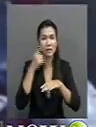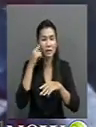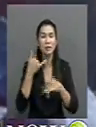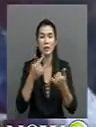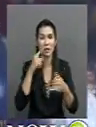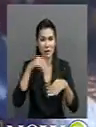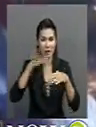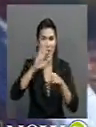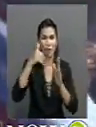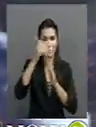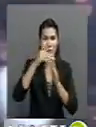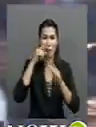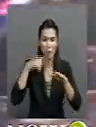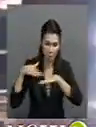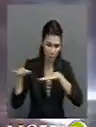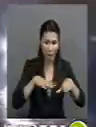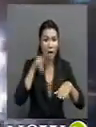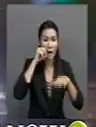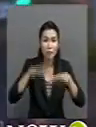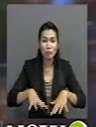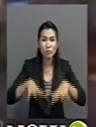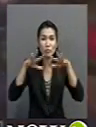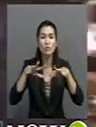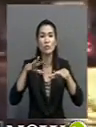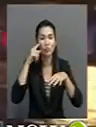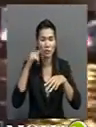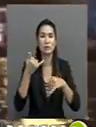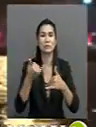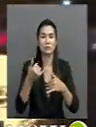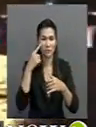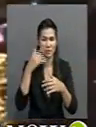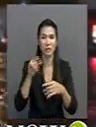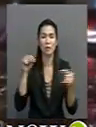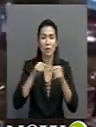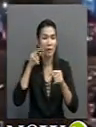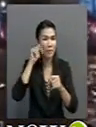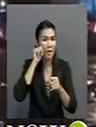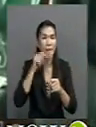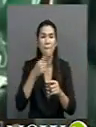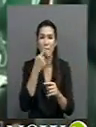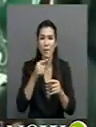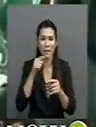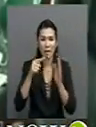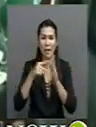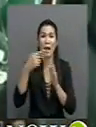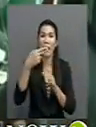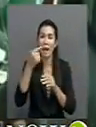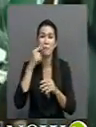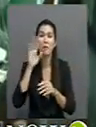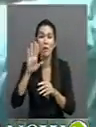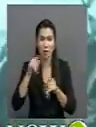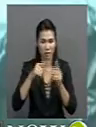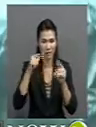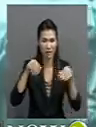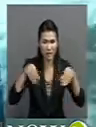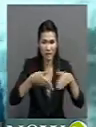ฝั่งตอนเหนือเตรียมรับมือกับน้ำท่วมและคลื่นสูง3ถึง4เมตรโดยเฉพาะแม่น้ำแดงจังหวัดไทยบินนะครับที่อยู่ทาง